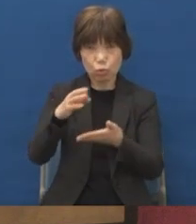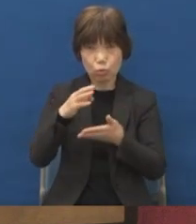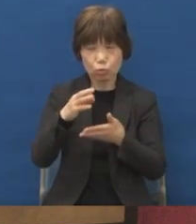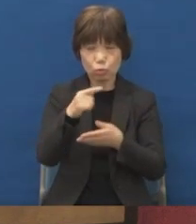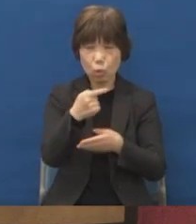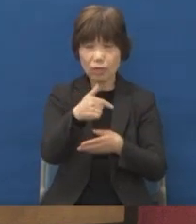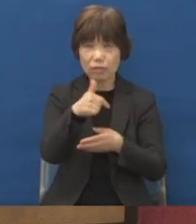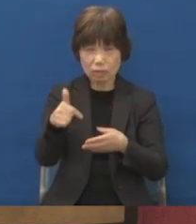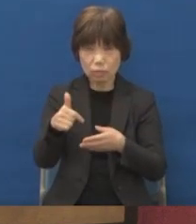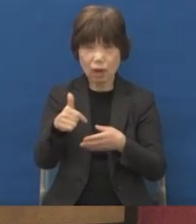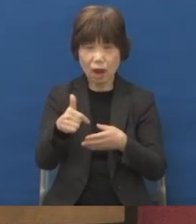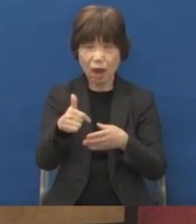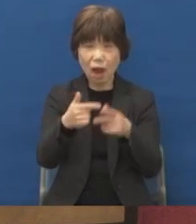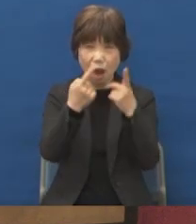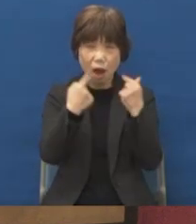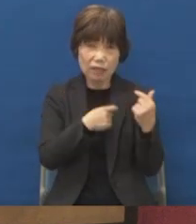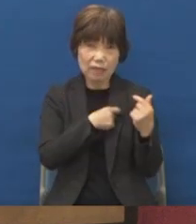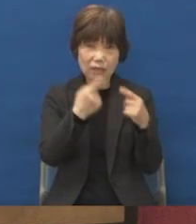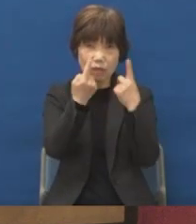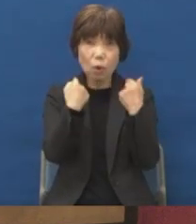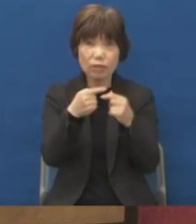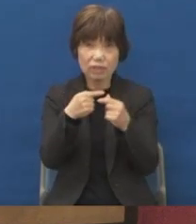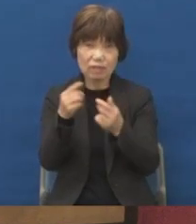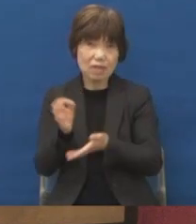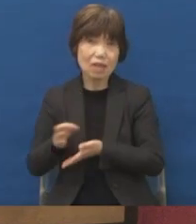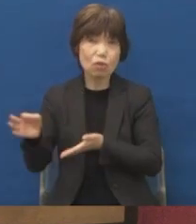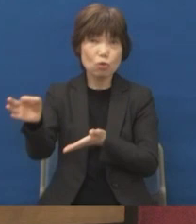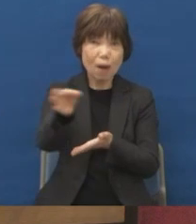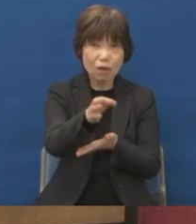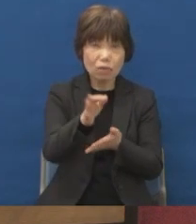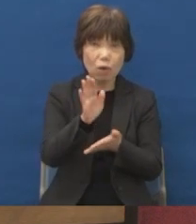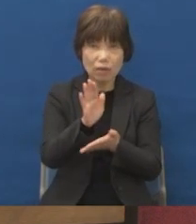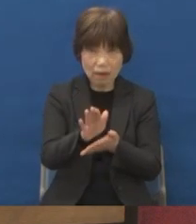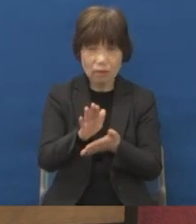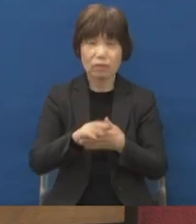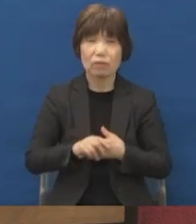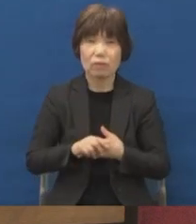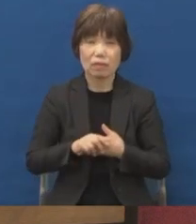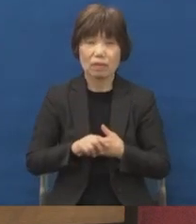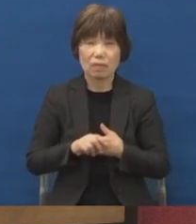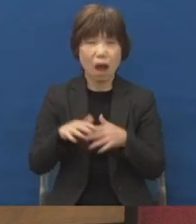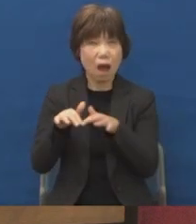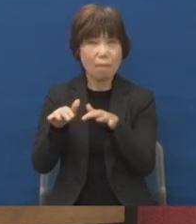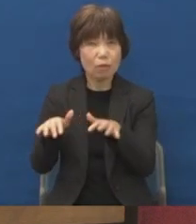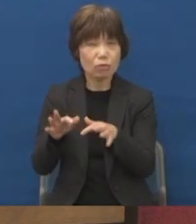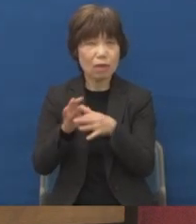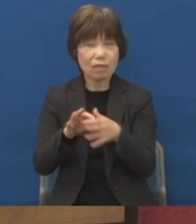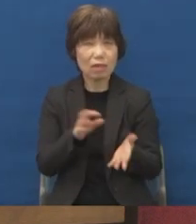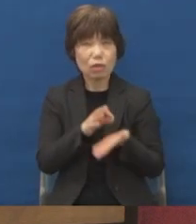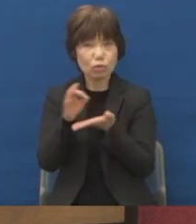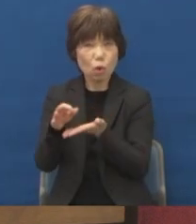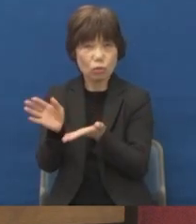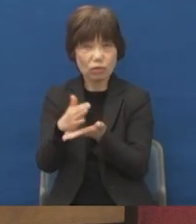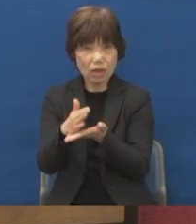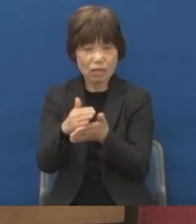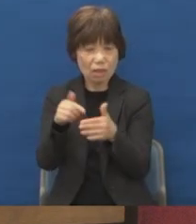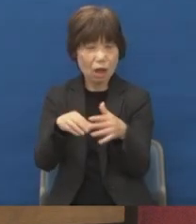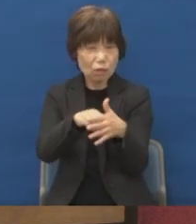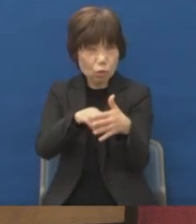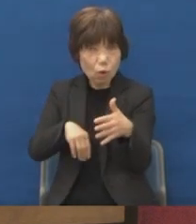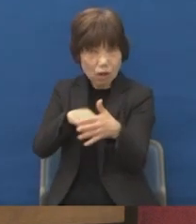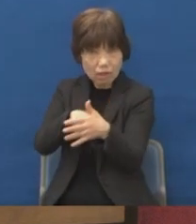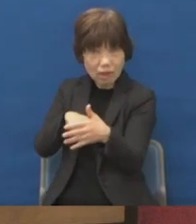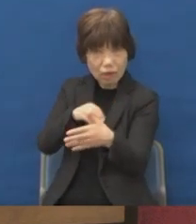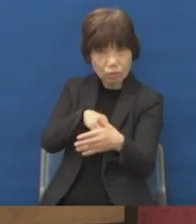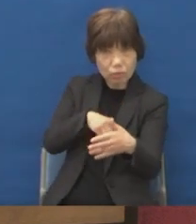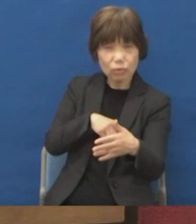ックバックされたり、販売額の一部が派閥に上納されずに中抜きされたりして